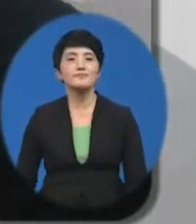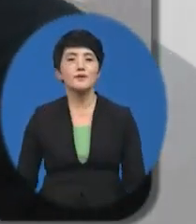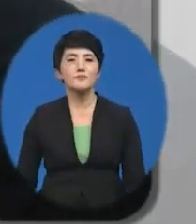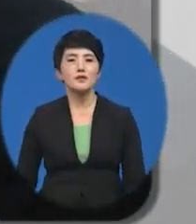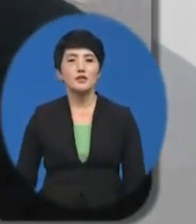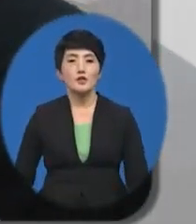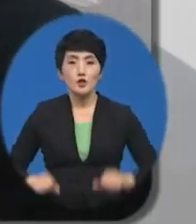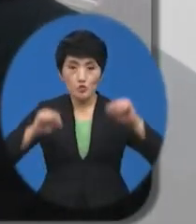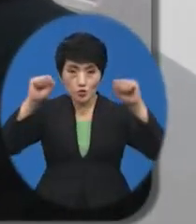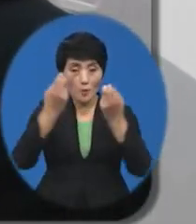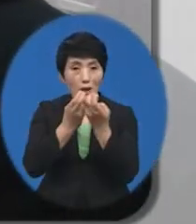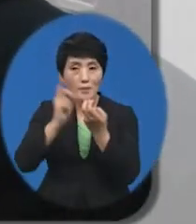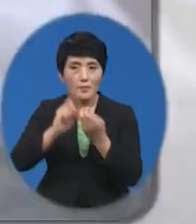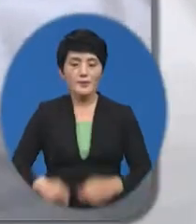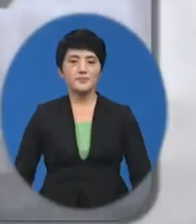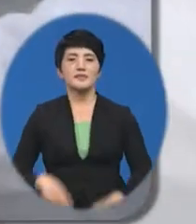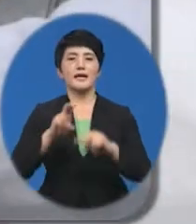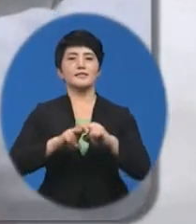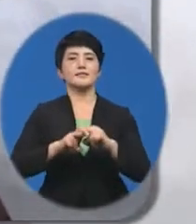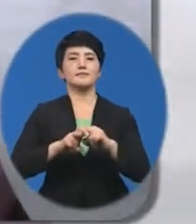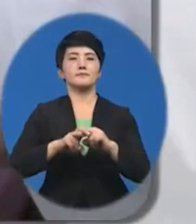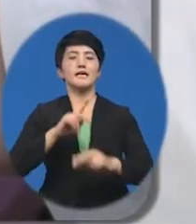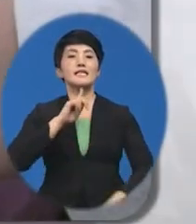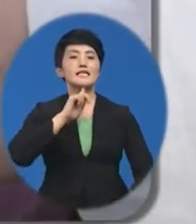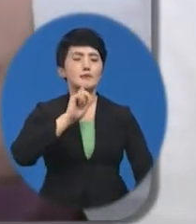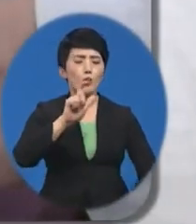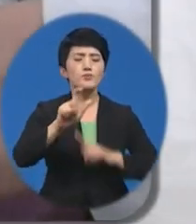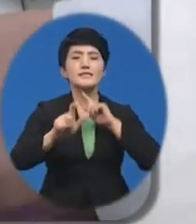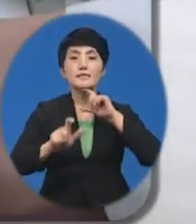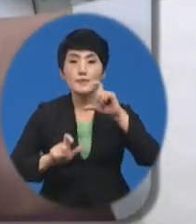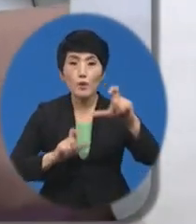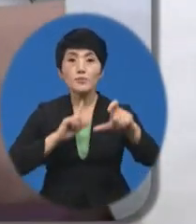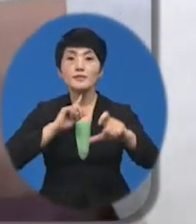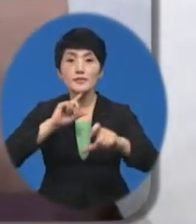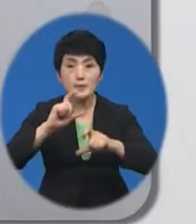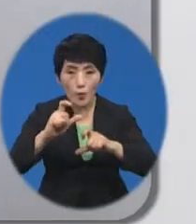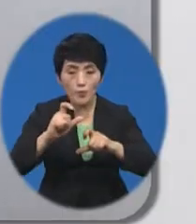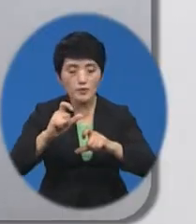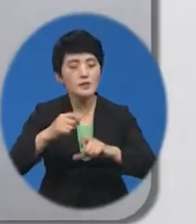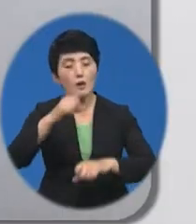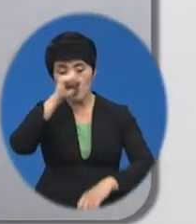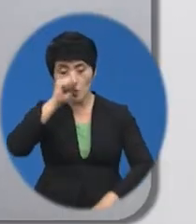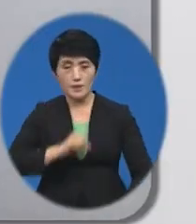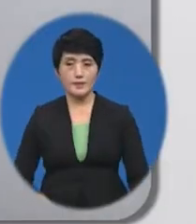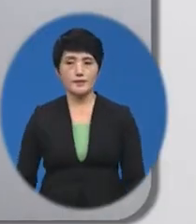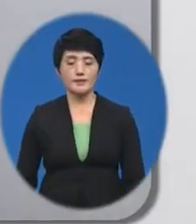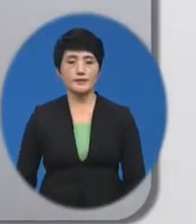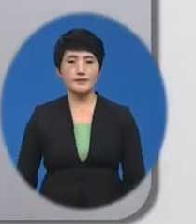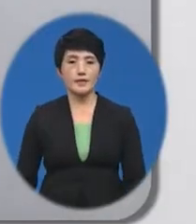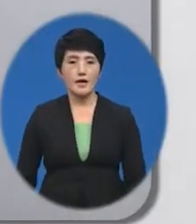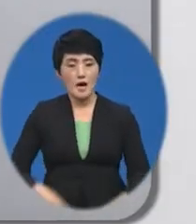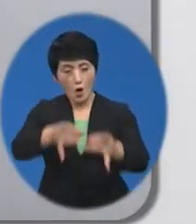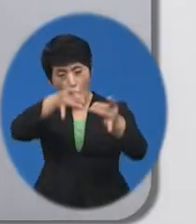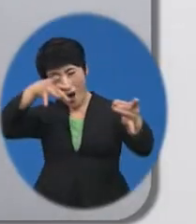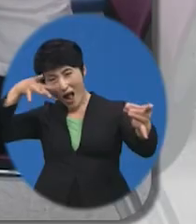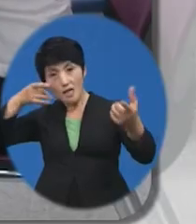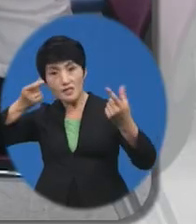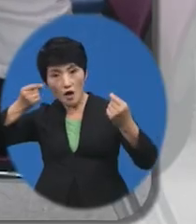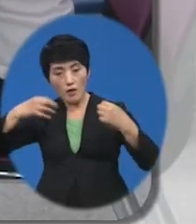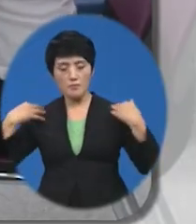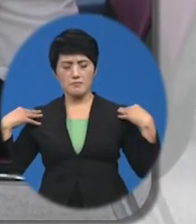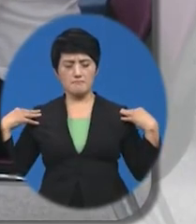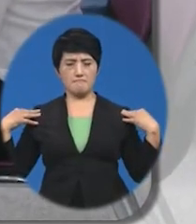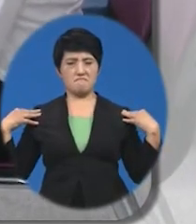앉은 자세에서 15분마다 한 번씩 해주면 좋은 동작인데요. 허리를 활처럼 곧게 펴고 견갑골을 뒤로